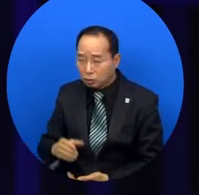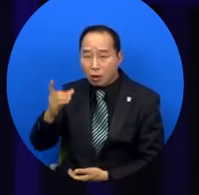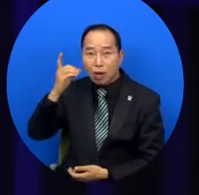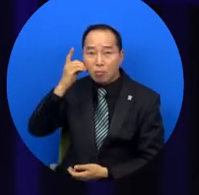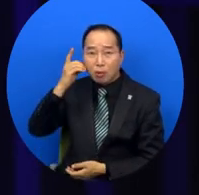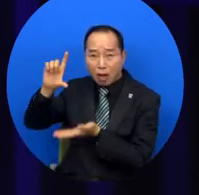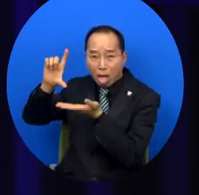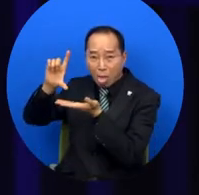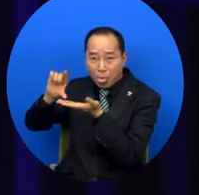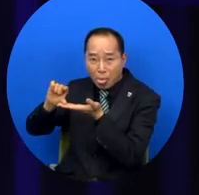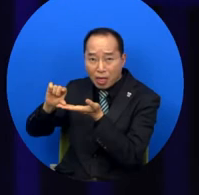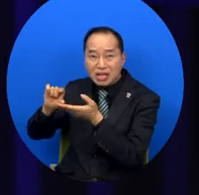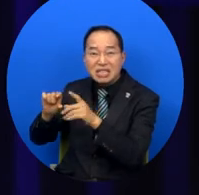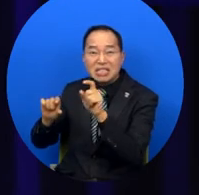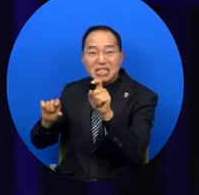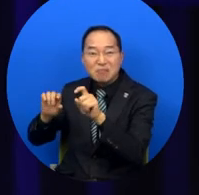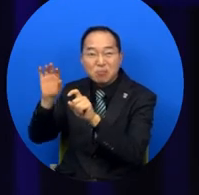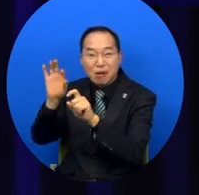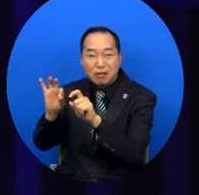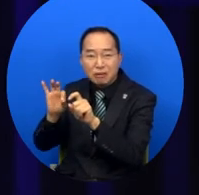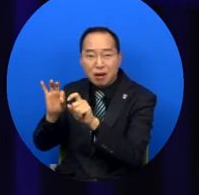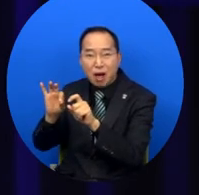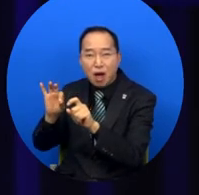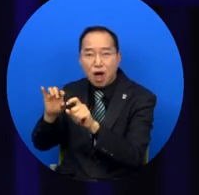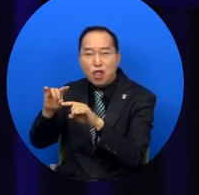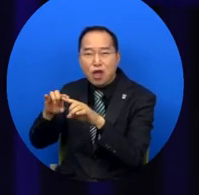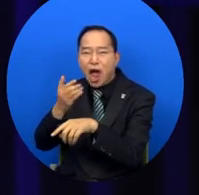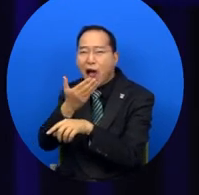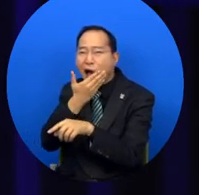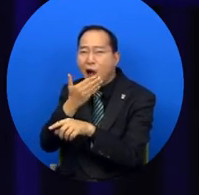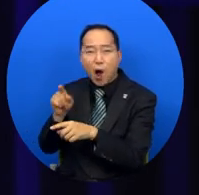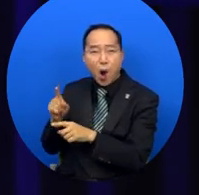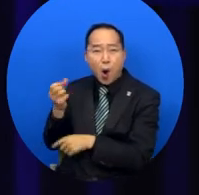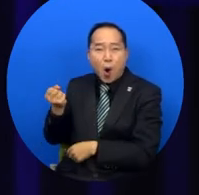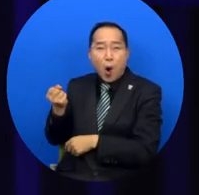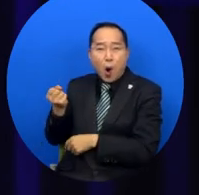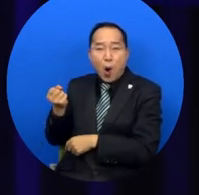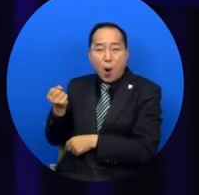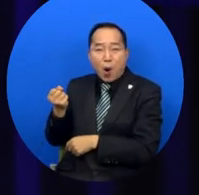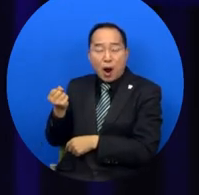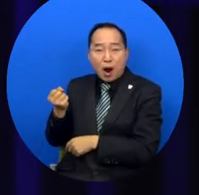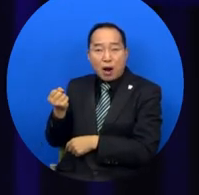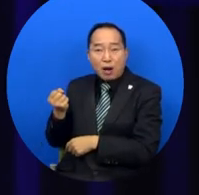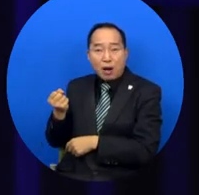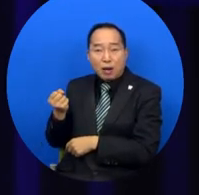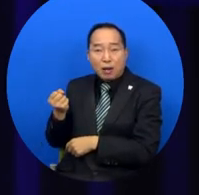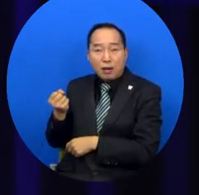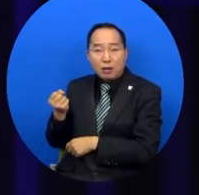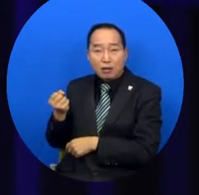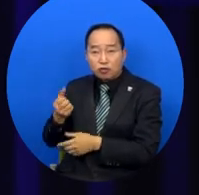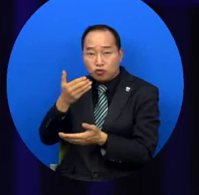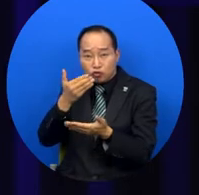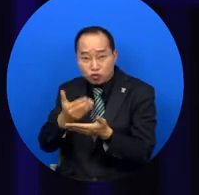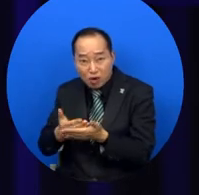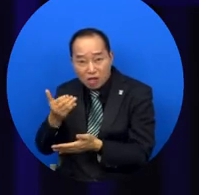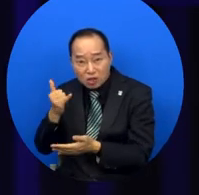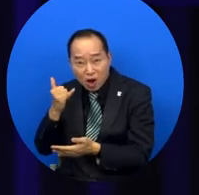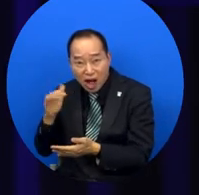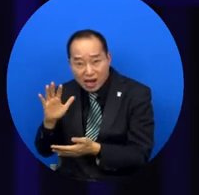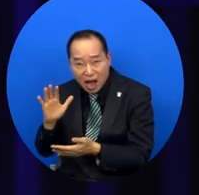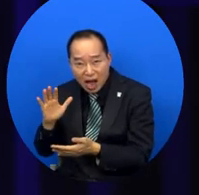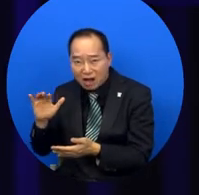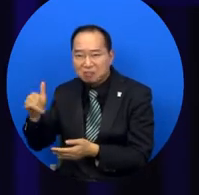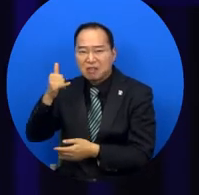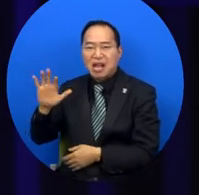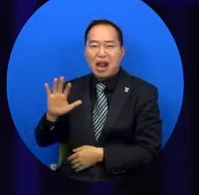그 엄청 그 아깝고 귀한 느낌 만들어요. 그 휴대폰에 만약 우리 5% 남아있으면 전화 막 중요하지 전화는